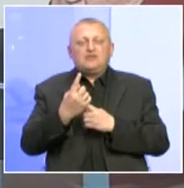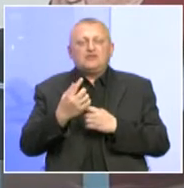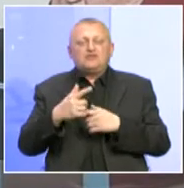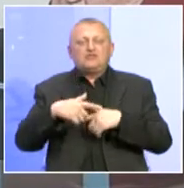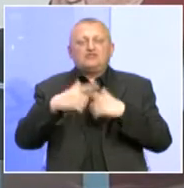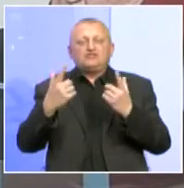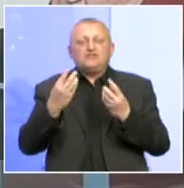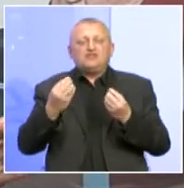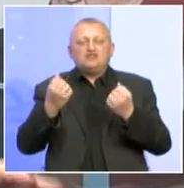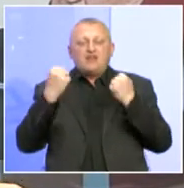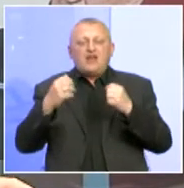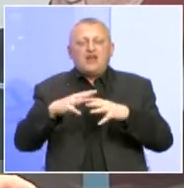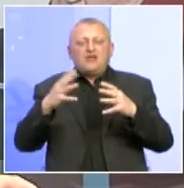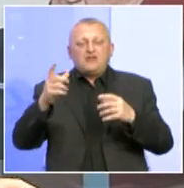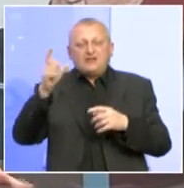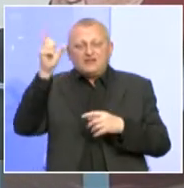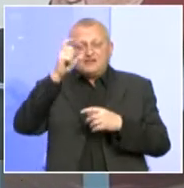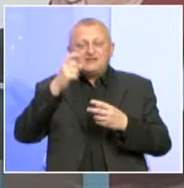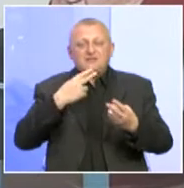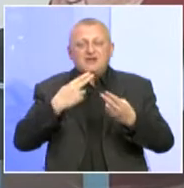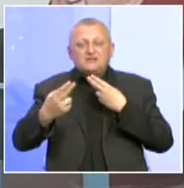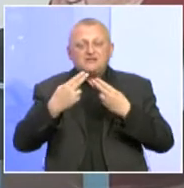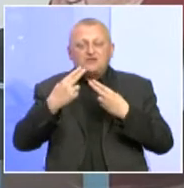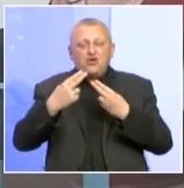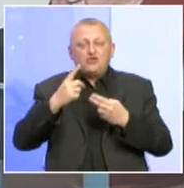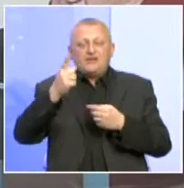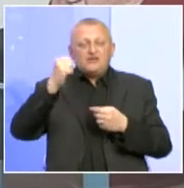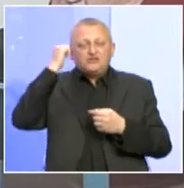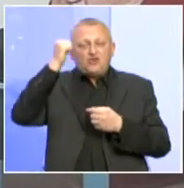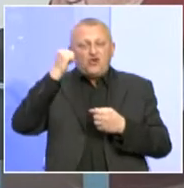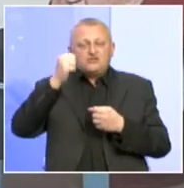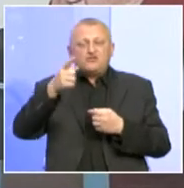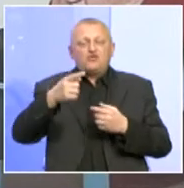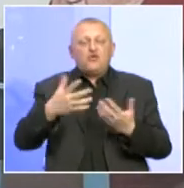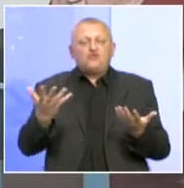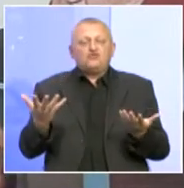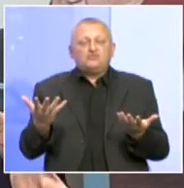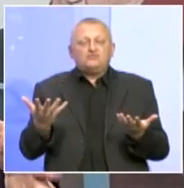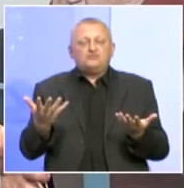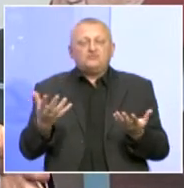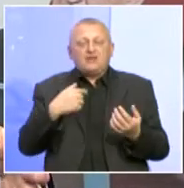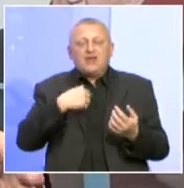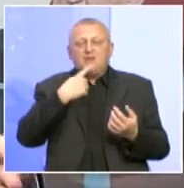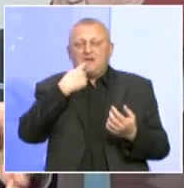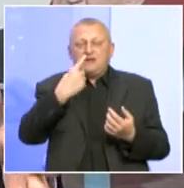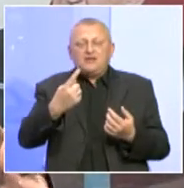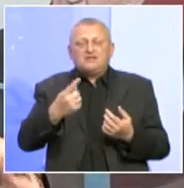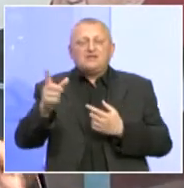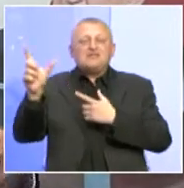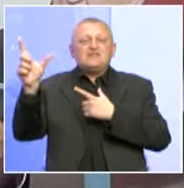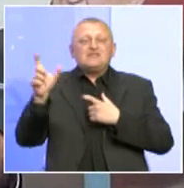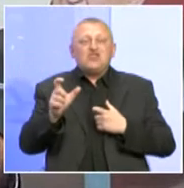U susjedstvu se dešava nešto krupno. Srbija se dogovara sa Kosovom, da? To su zaista, ja bih rekao,